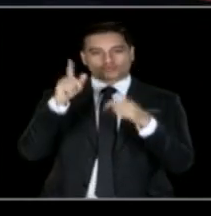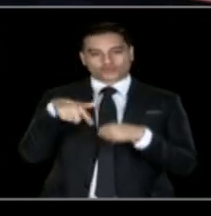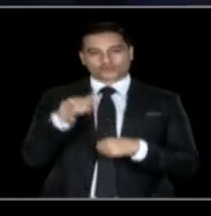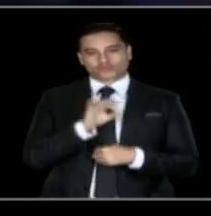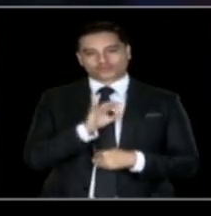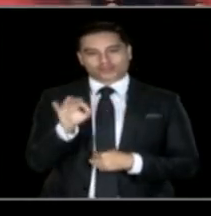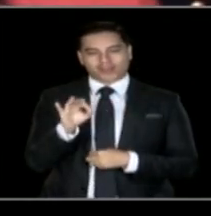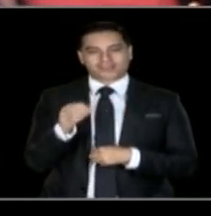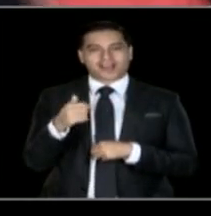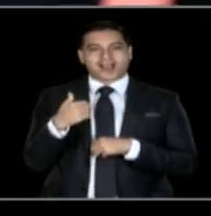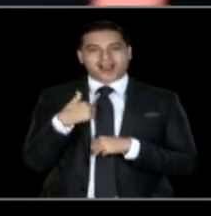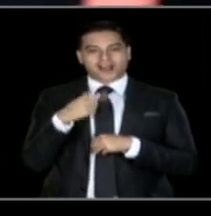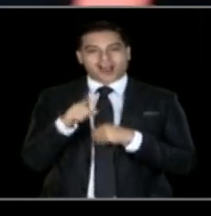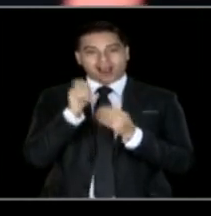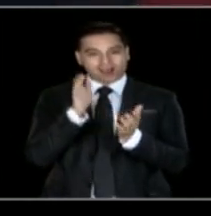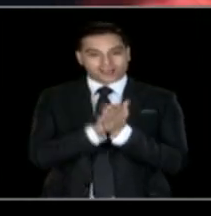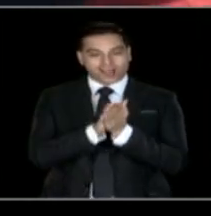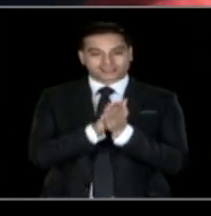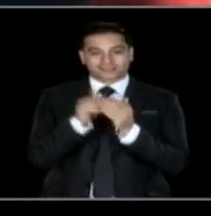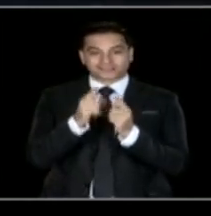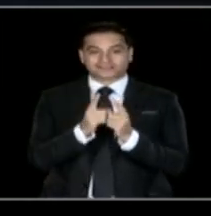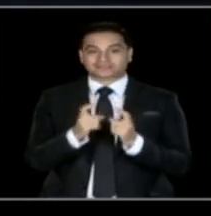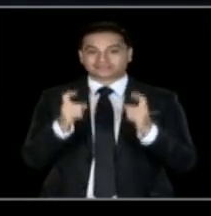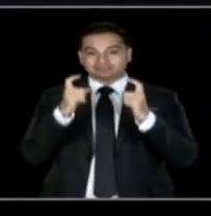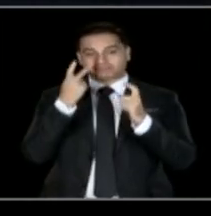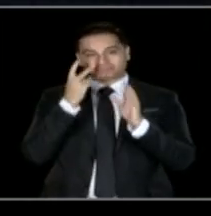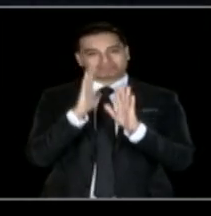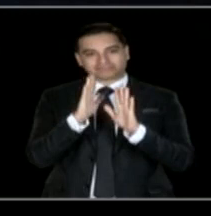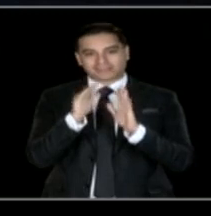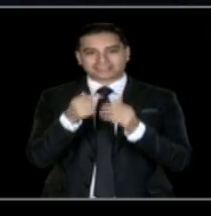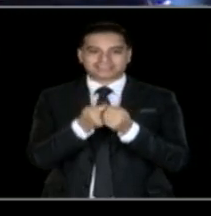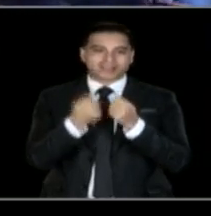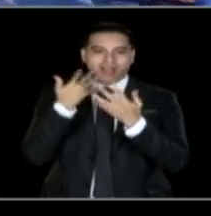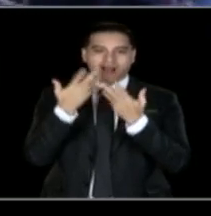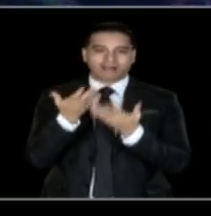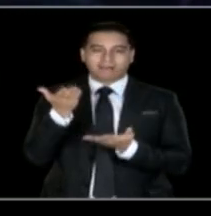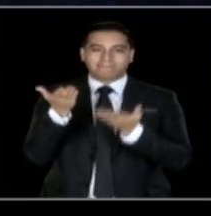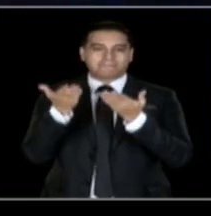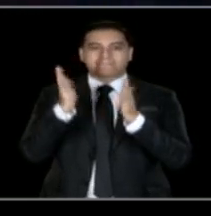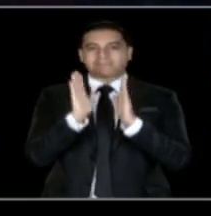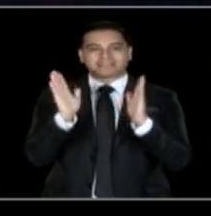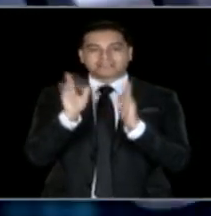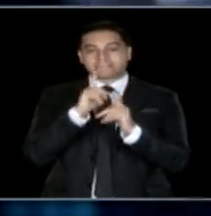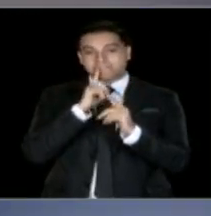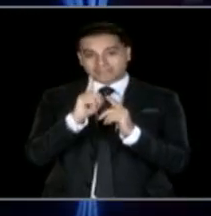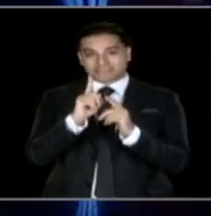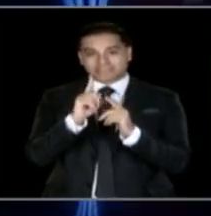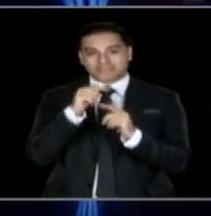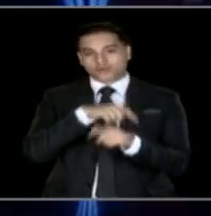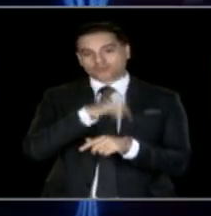طبعا عجلة الحظ ملهاش اي دور في ماتش النهاردة غير ان احنا نزود شوية نقاط.